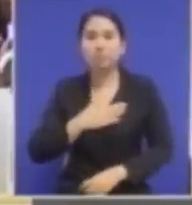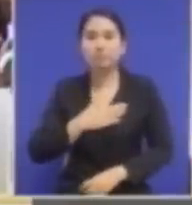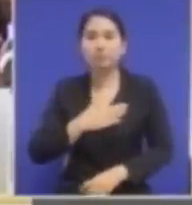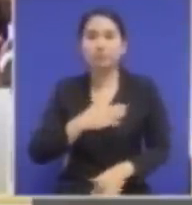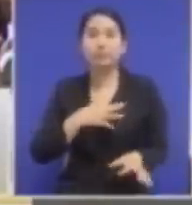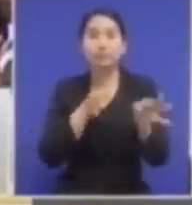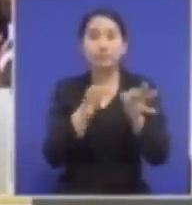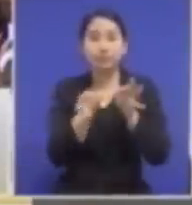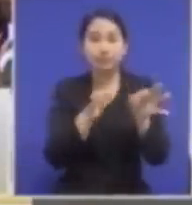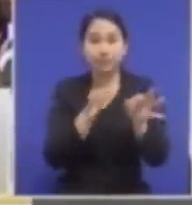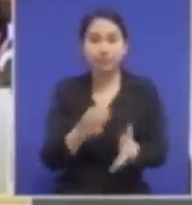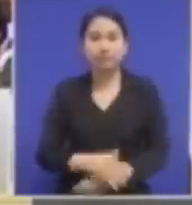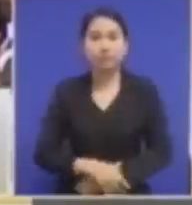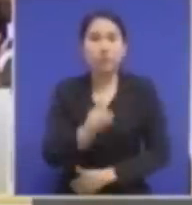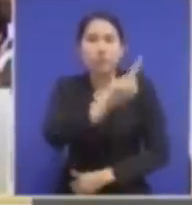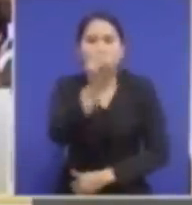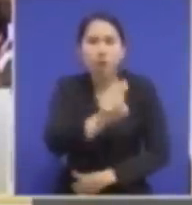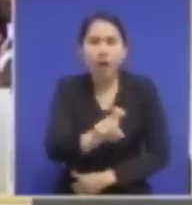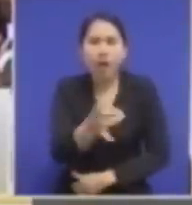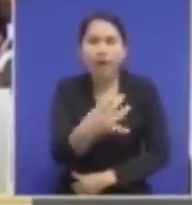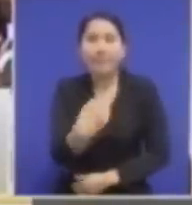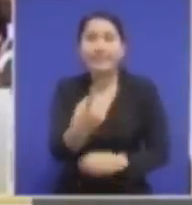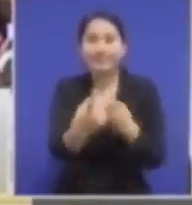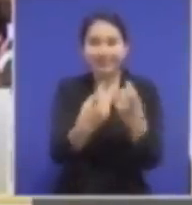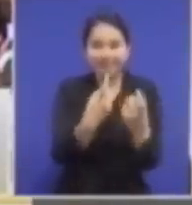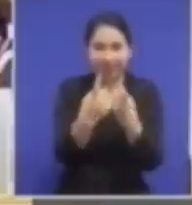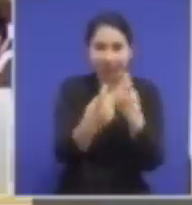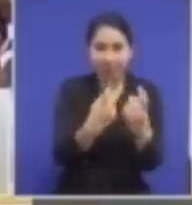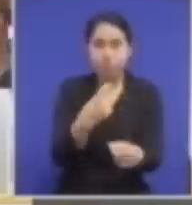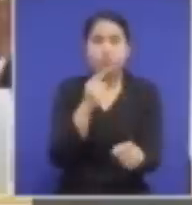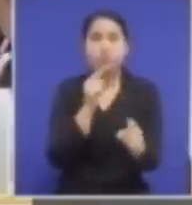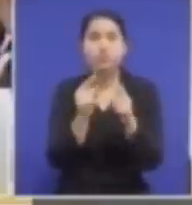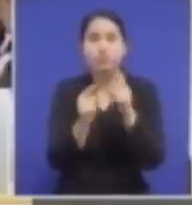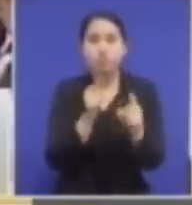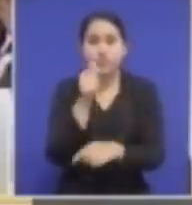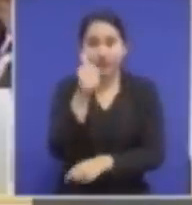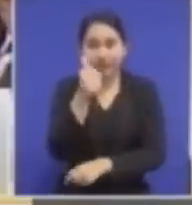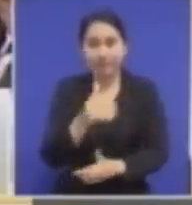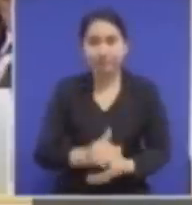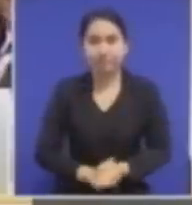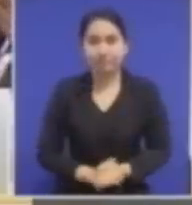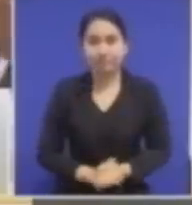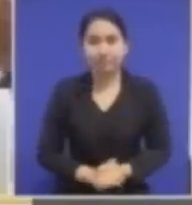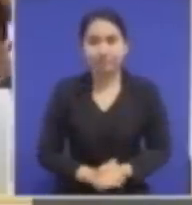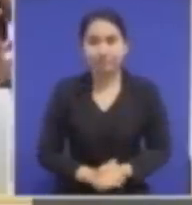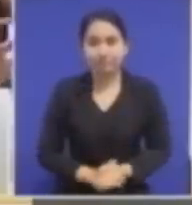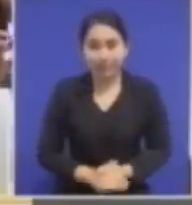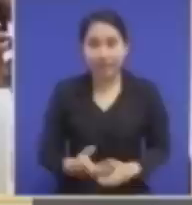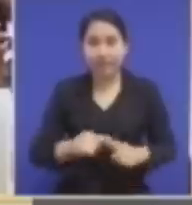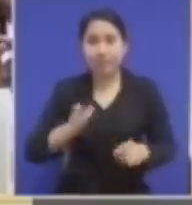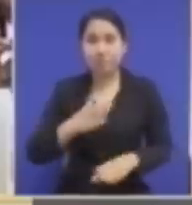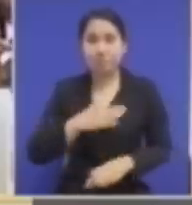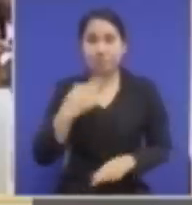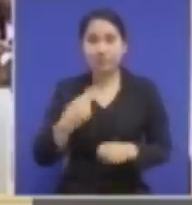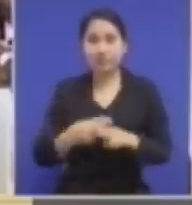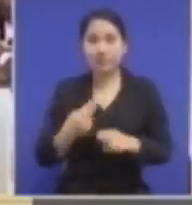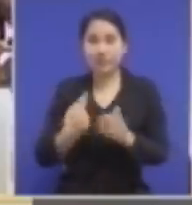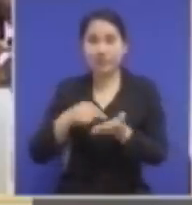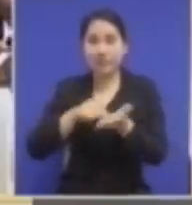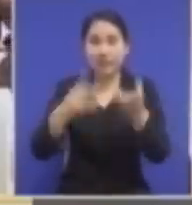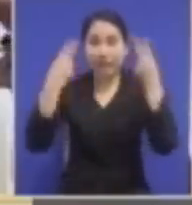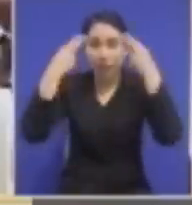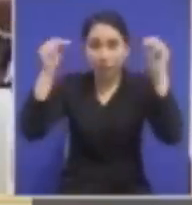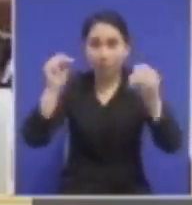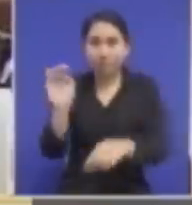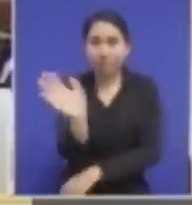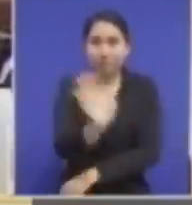ยอะไรกับผมท่านคุยได้แต่ใช้ลักษณะการอภิปรายทั้งๆที่ผมไม่ได้เป็นแคนดิเดตนายกรัฐมนตรีผมไม่เคยอภิปร